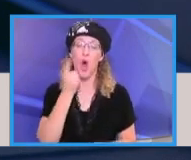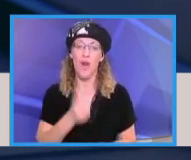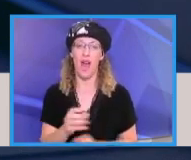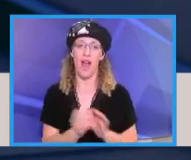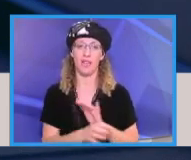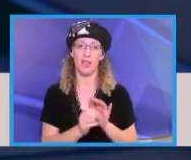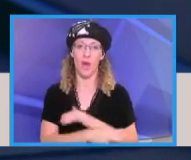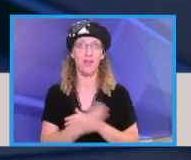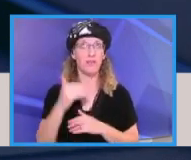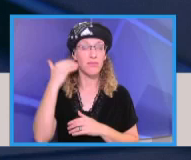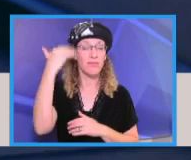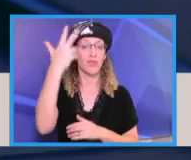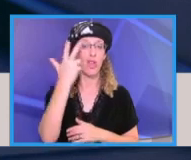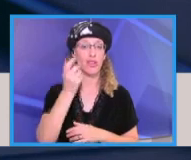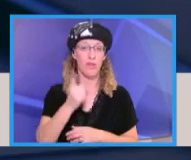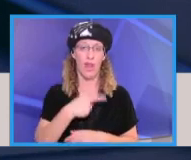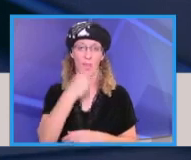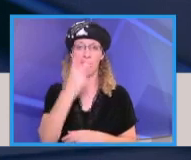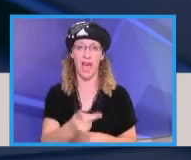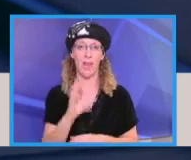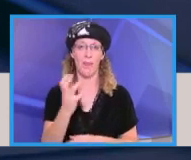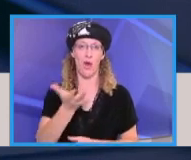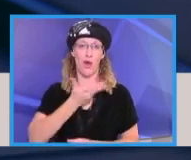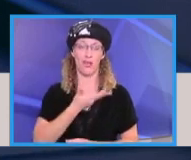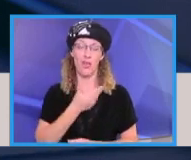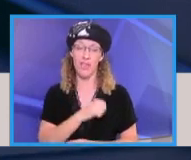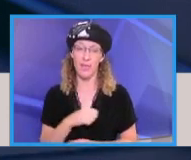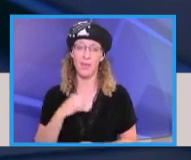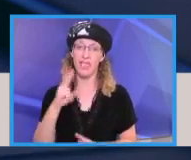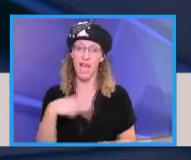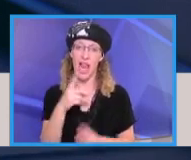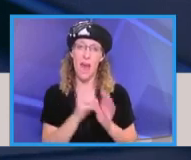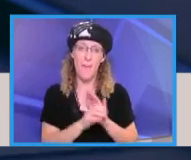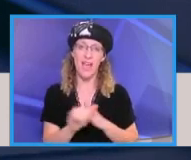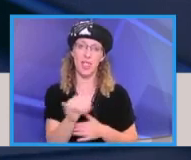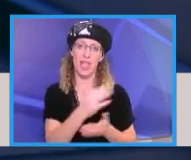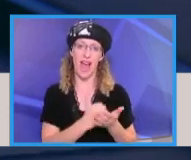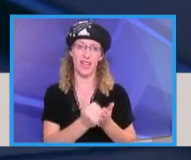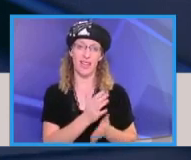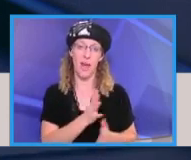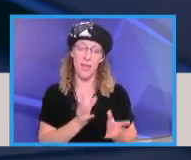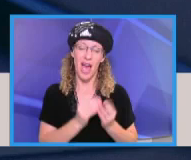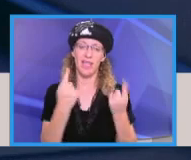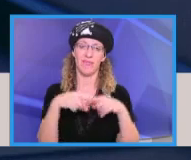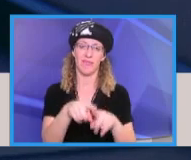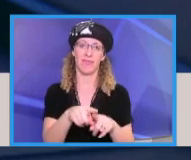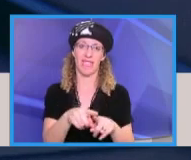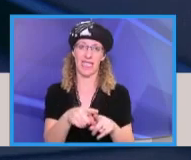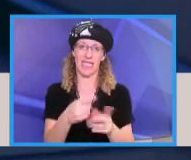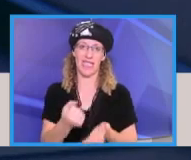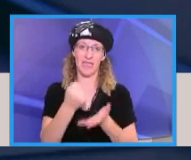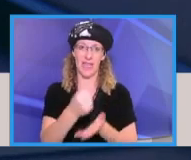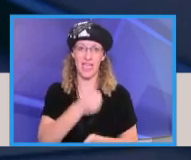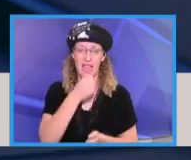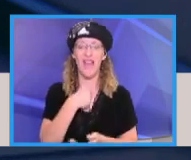שנה, שבה עצמאים ייצאו לפנסיה ויהיה להם בצורה כזאת או אחרת איזשהו הכנסה לצד הקצבת זקנה. אבל עשינו את זה גם